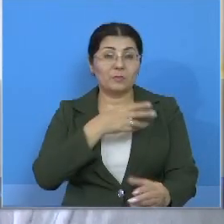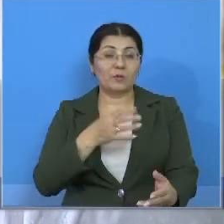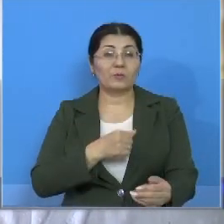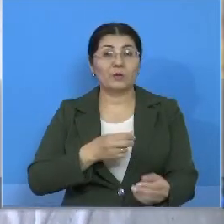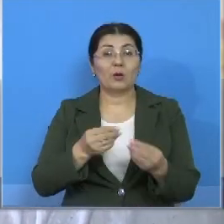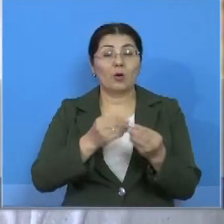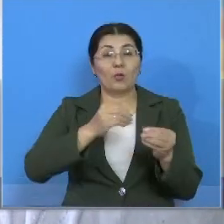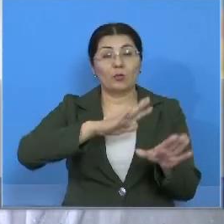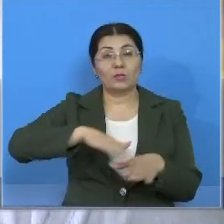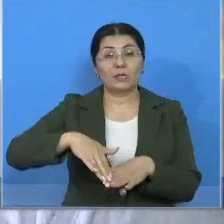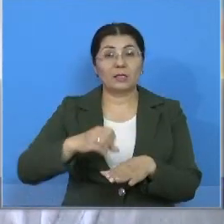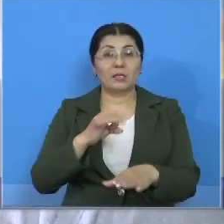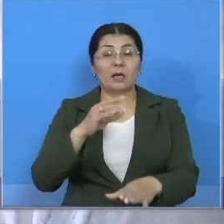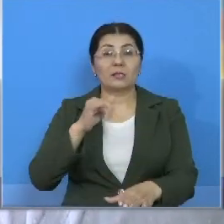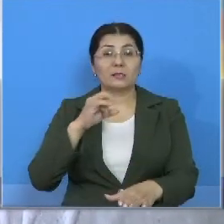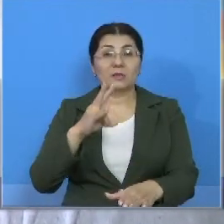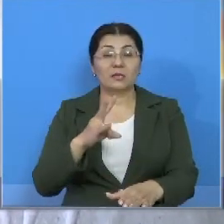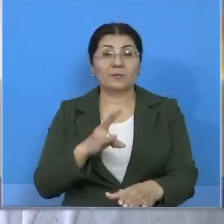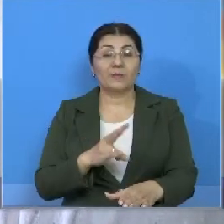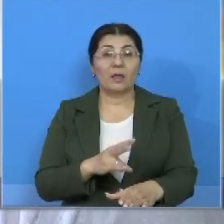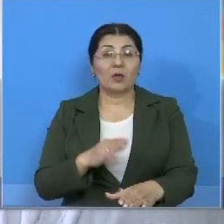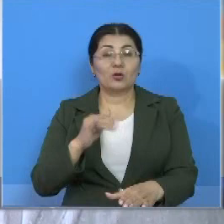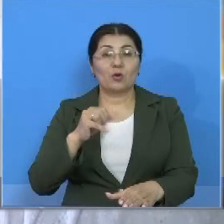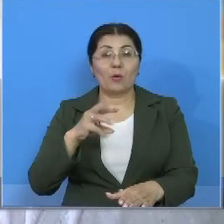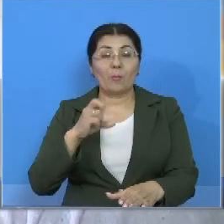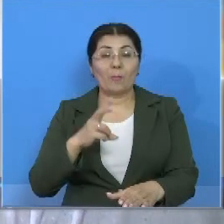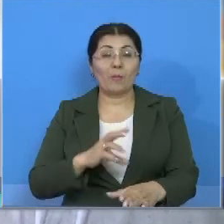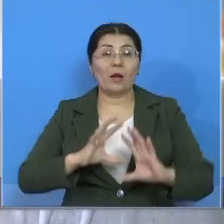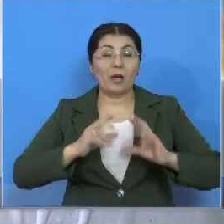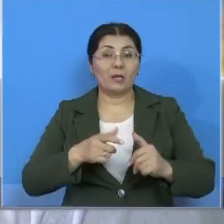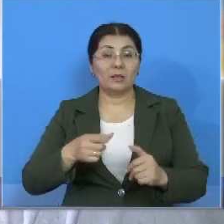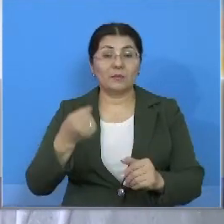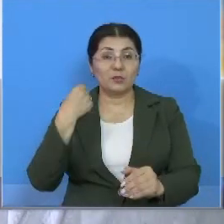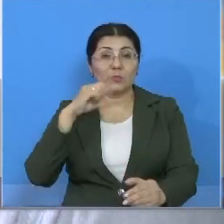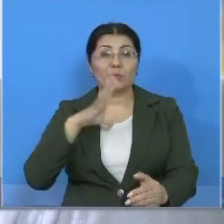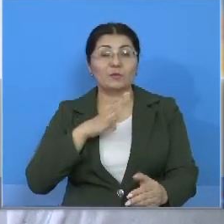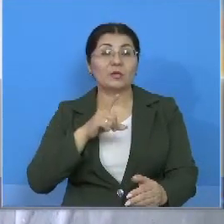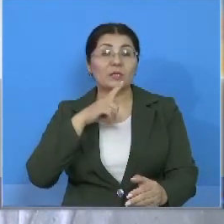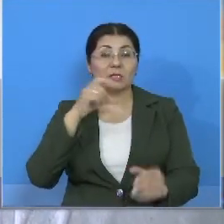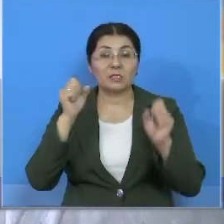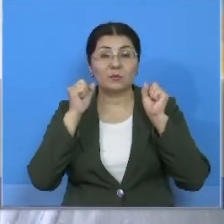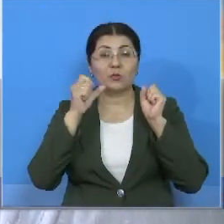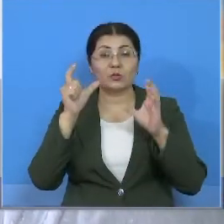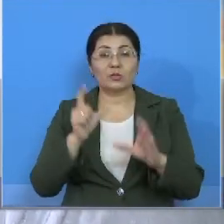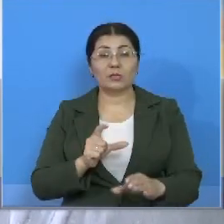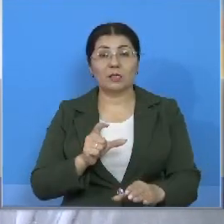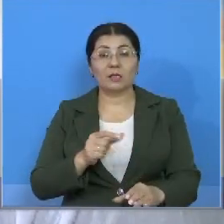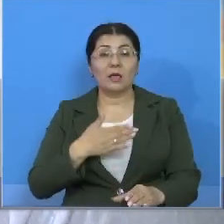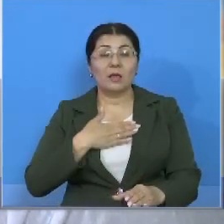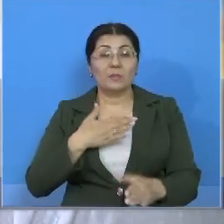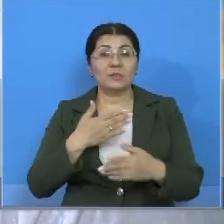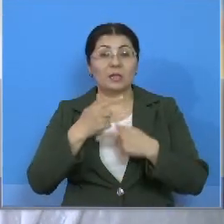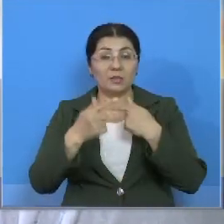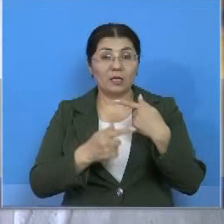салып Арсен Жума әлем чемпионы қола жүлдегер атанып жатыр. Бізде бұндай жас спортшылар, талантты спортшылар бізде әлі